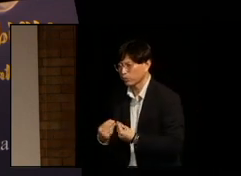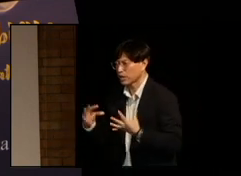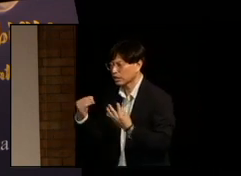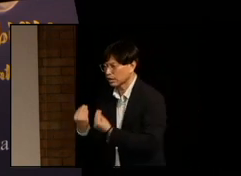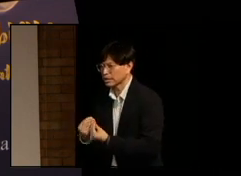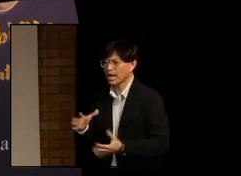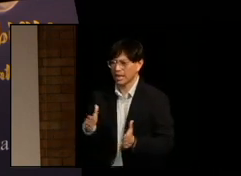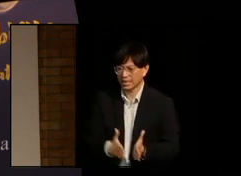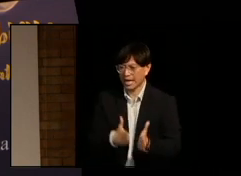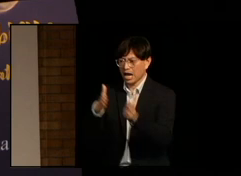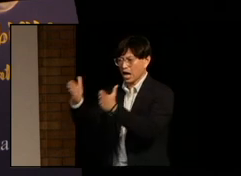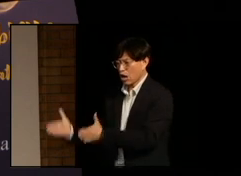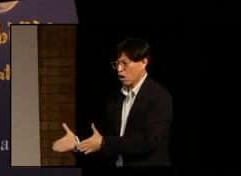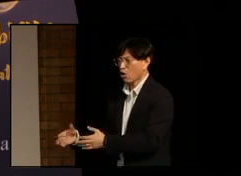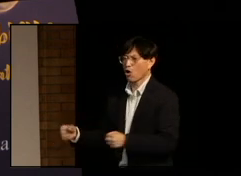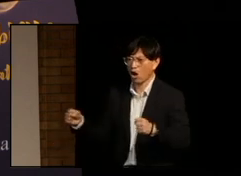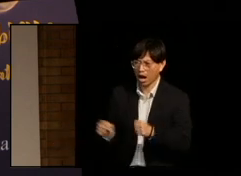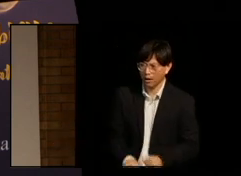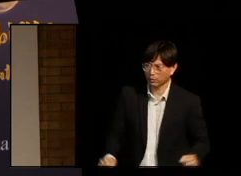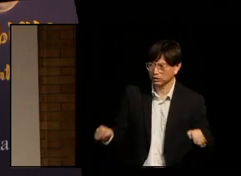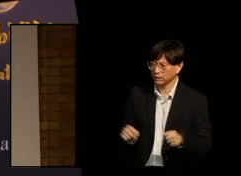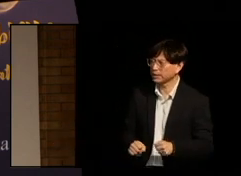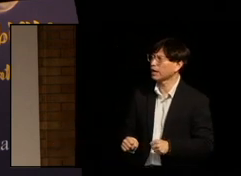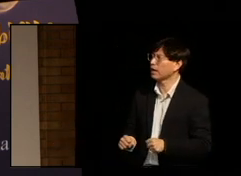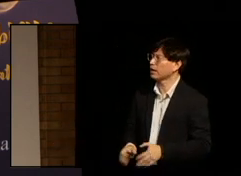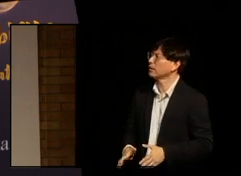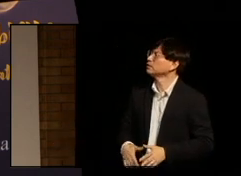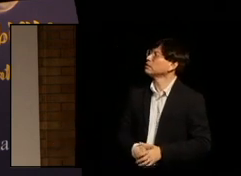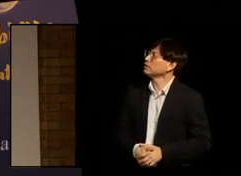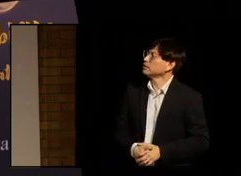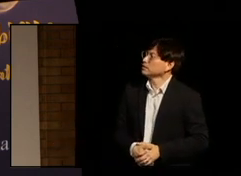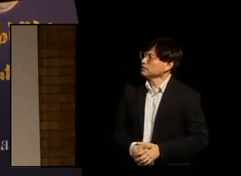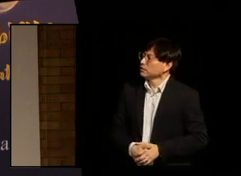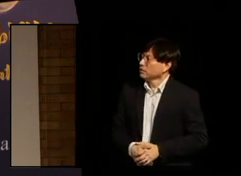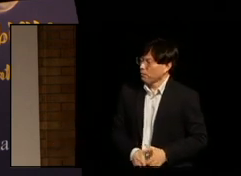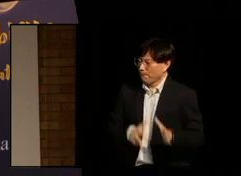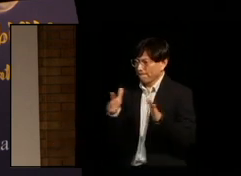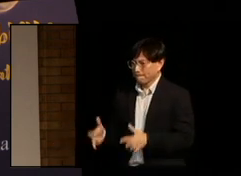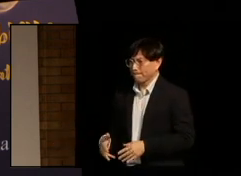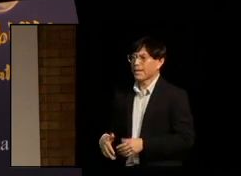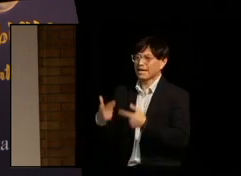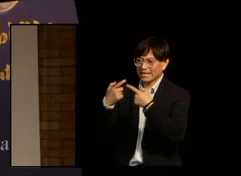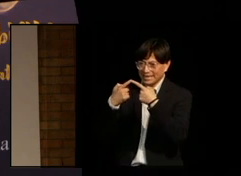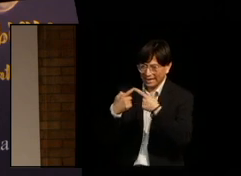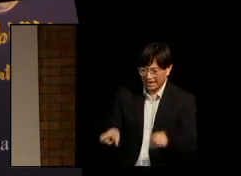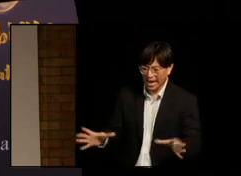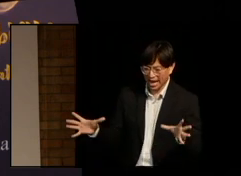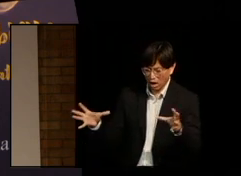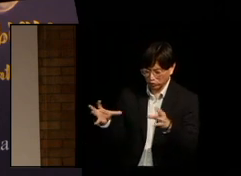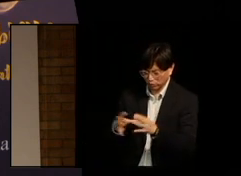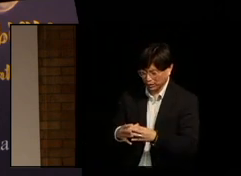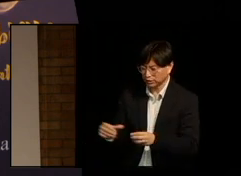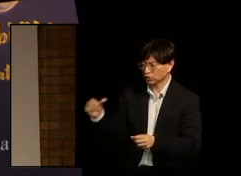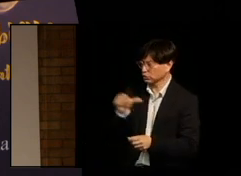mezzi per per poter accogliere e far e creare uno spazio sociale un percorso